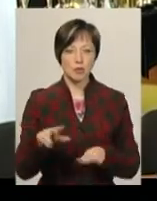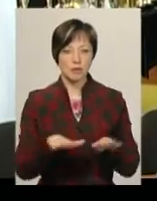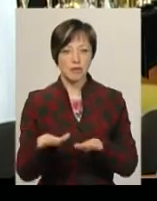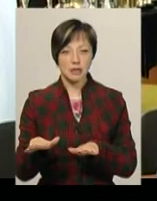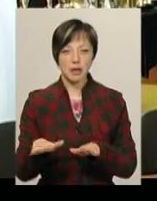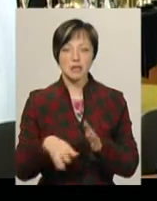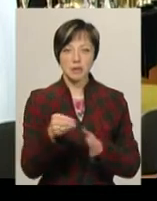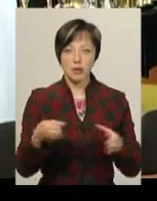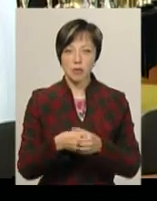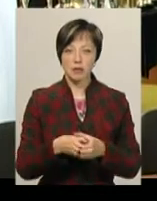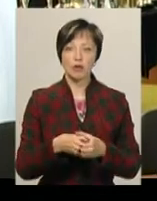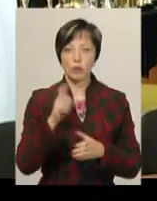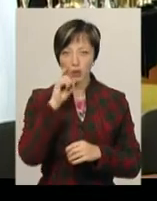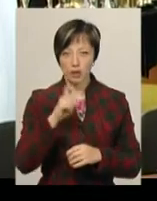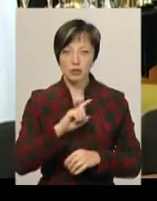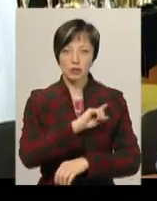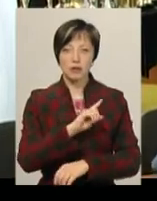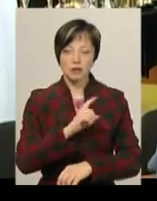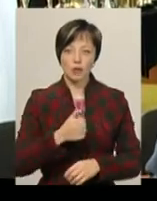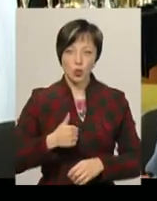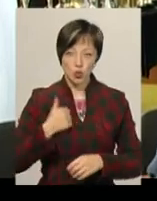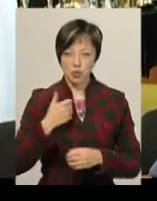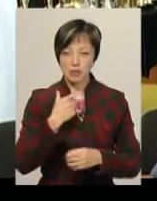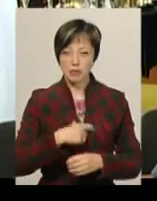Так що збірна команда України дуже себе достойно